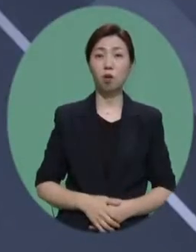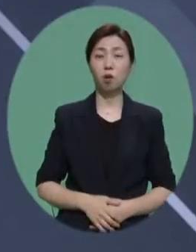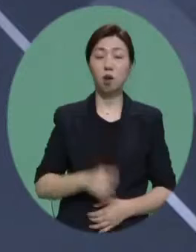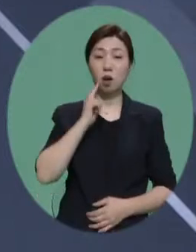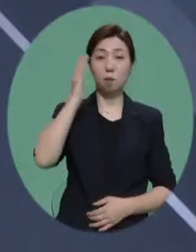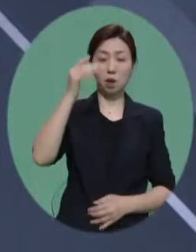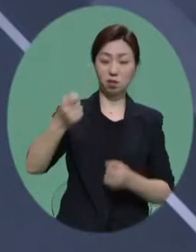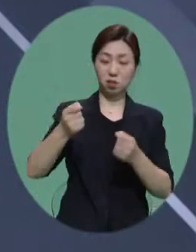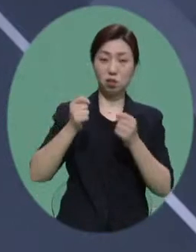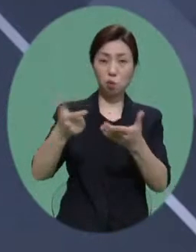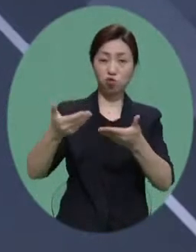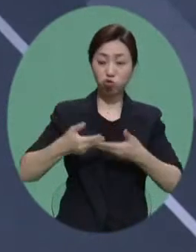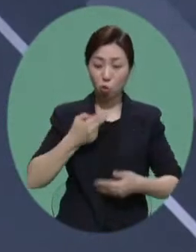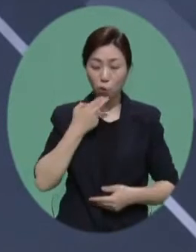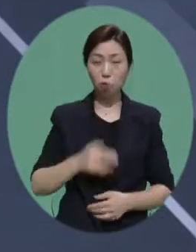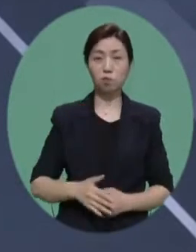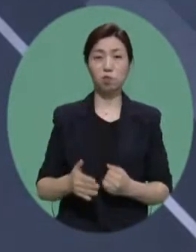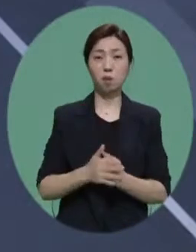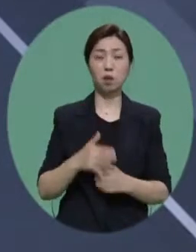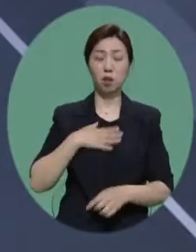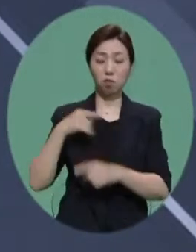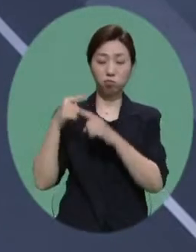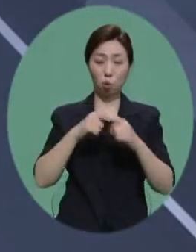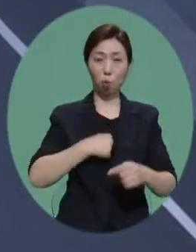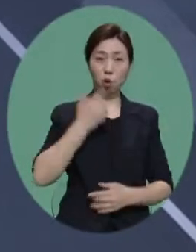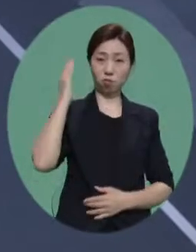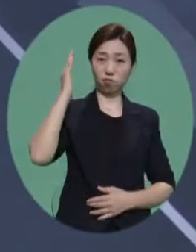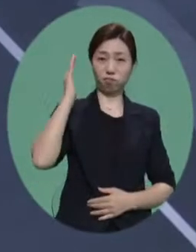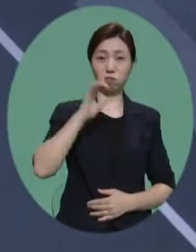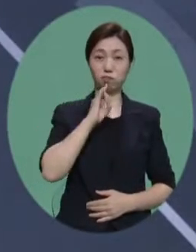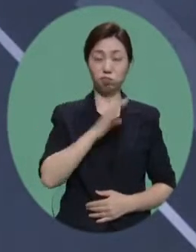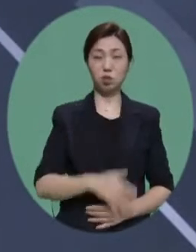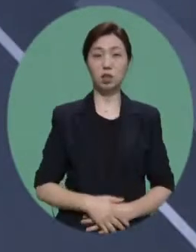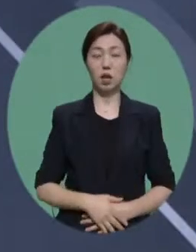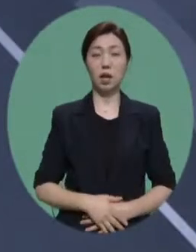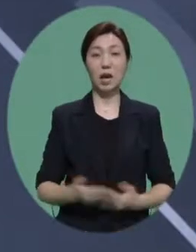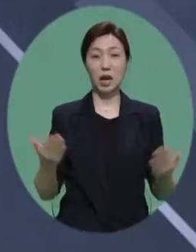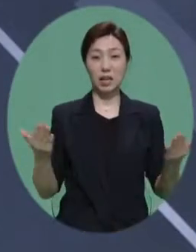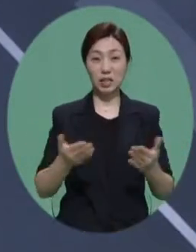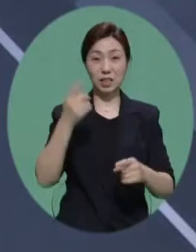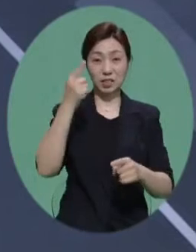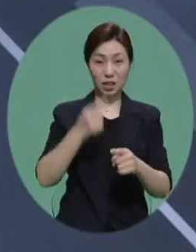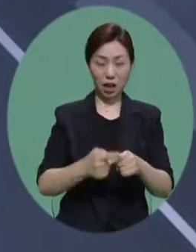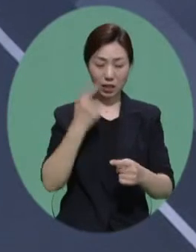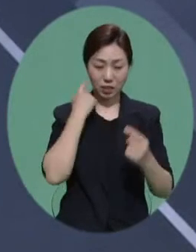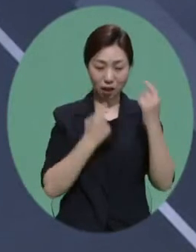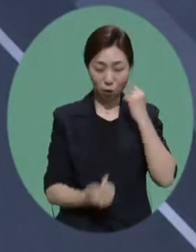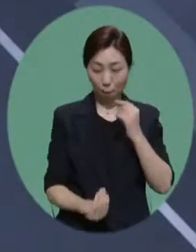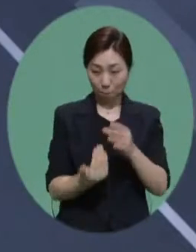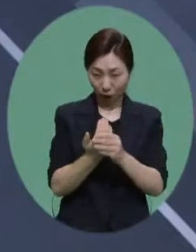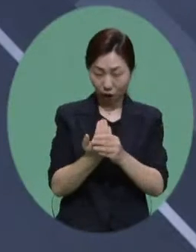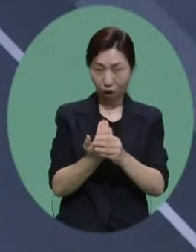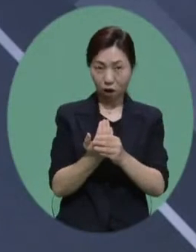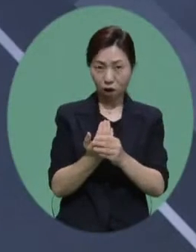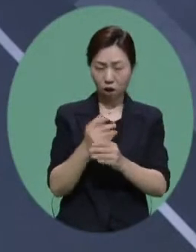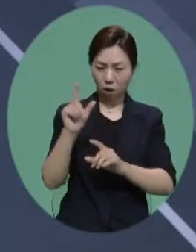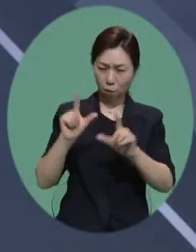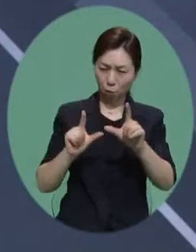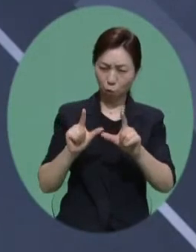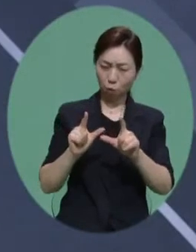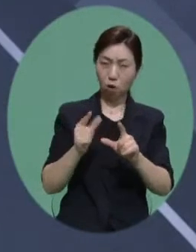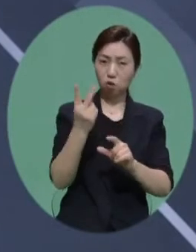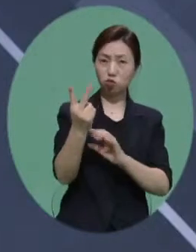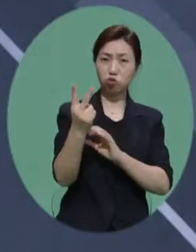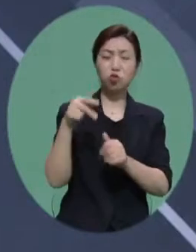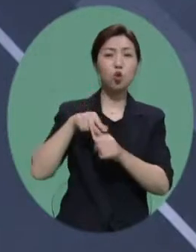어떤 너 제가 뭐 일방적으로 말씀드릴 수밖에 없는데 그 산재 관련 에서 두분 말씀 듣고 정말 복장 터져 할 유가족들이